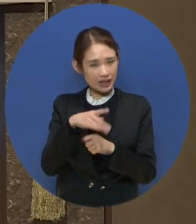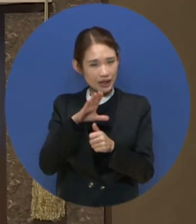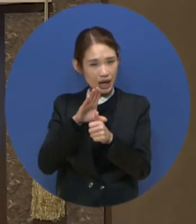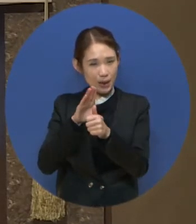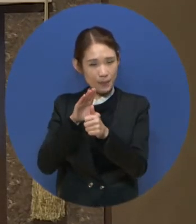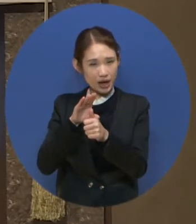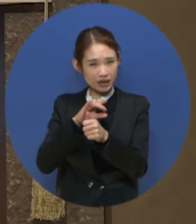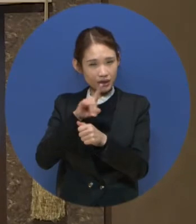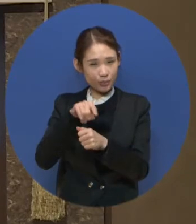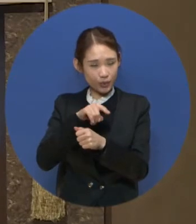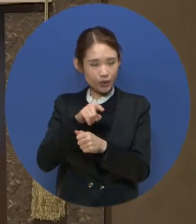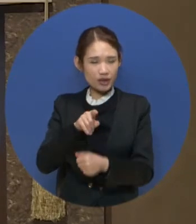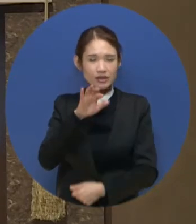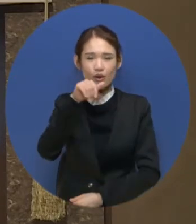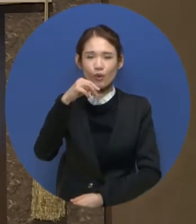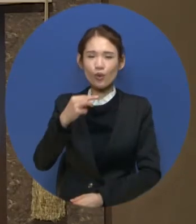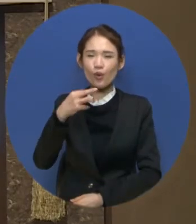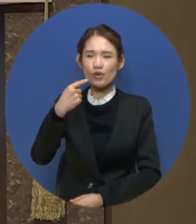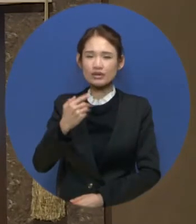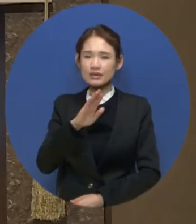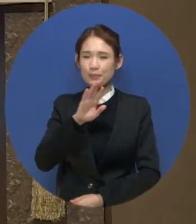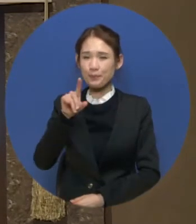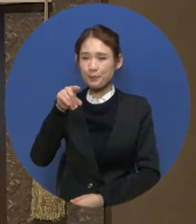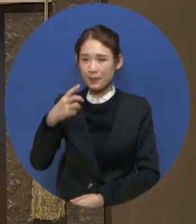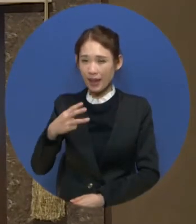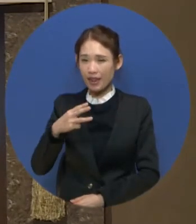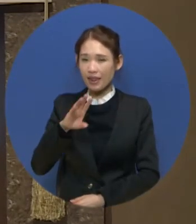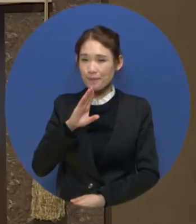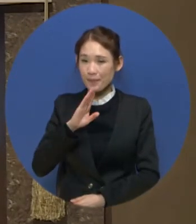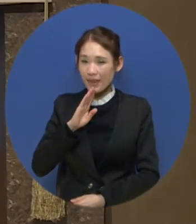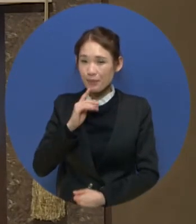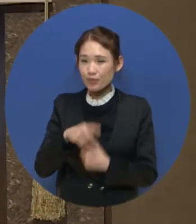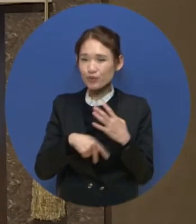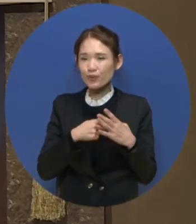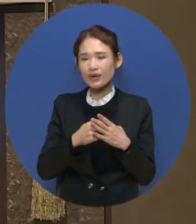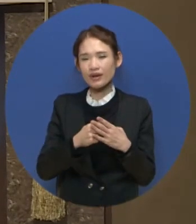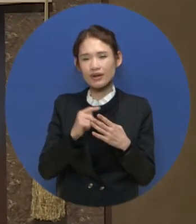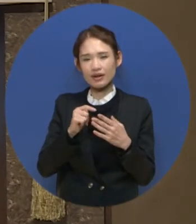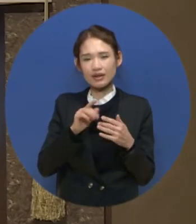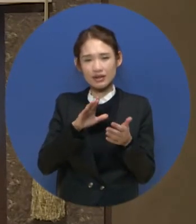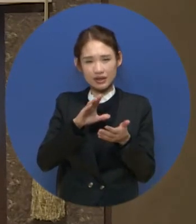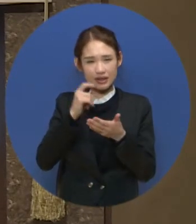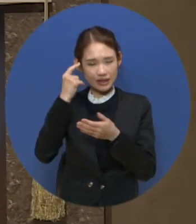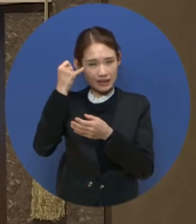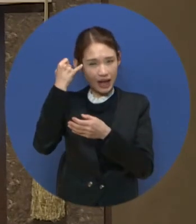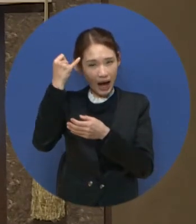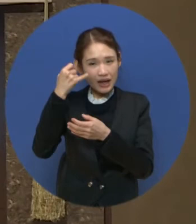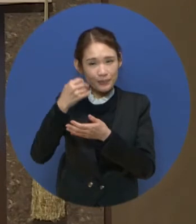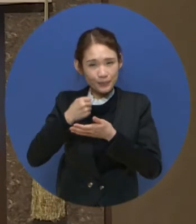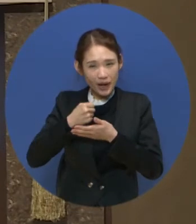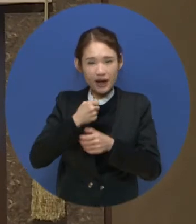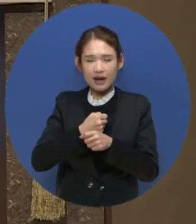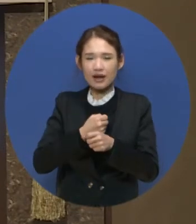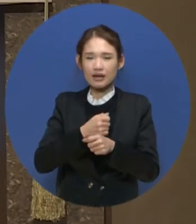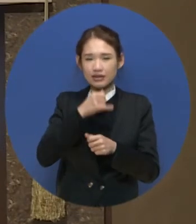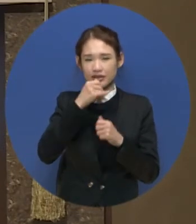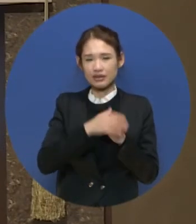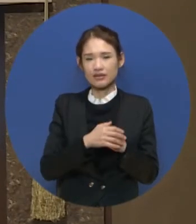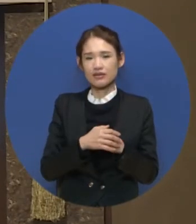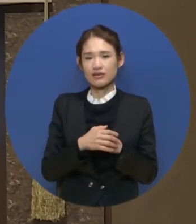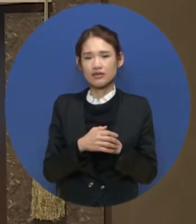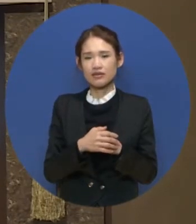이렇게 K-방송에서 이렇게 왜 골든벨 하는 거 있잖아요. 네. 그걸 이제 좀 차용하기도 한 부분도 있을 수